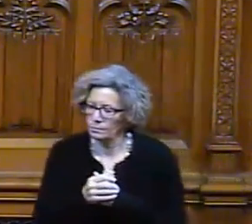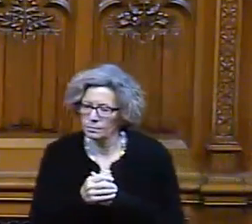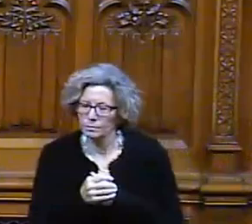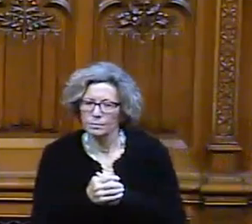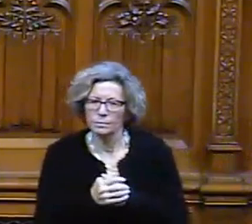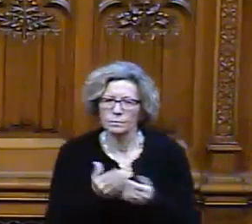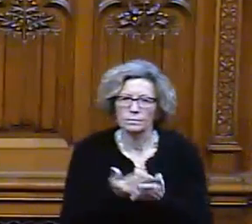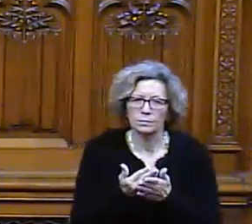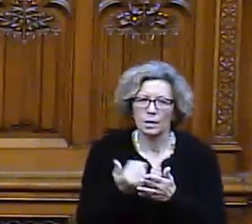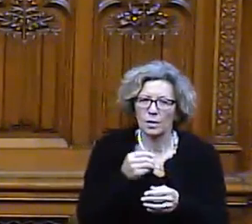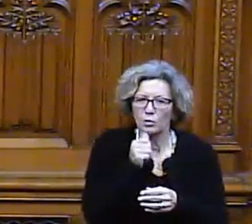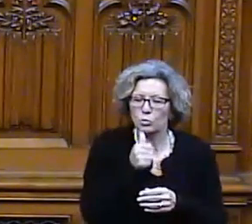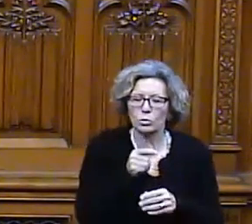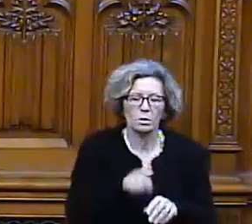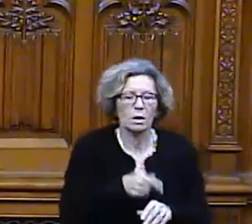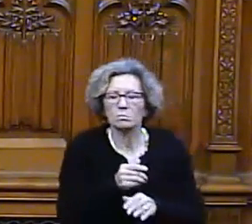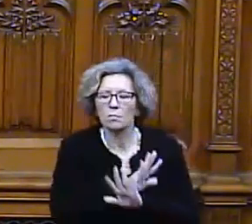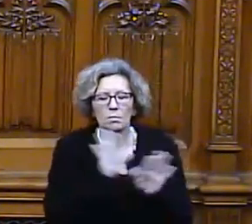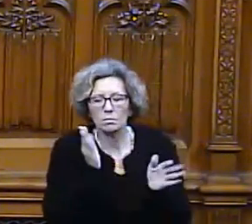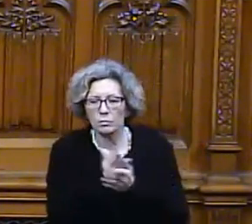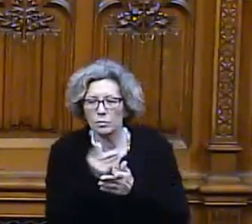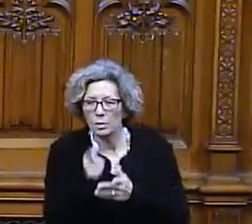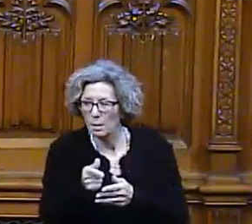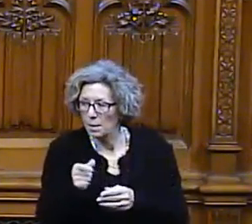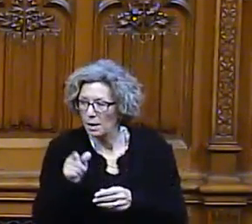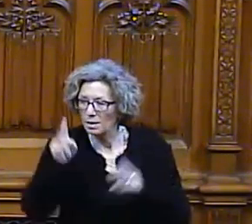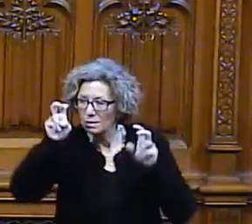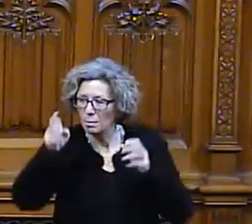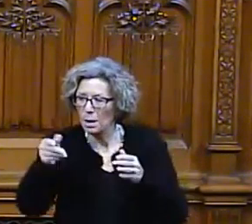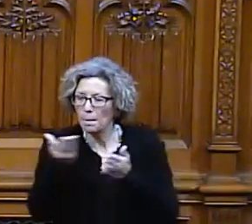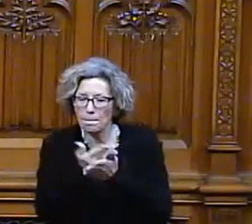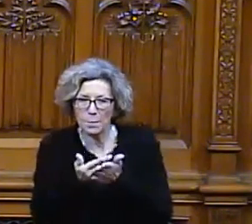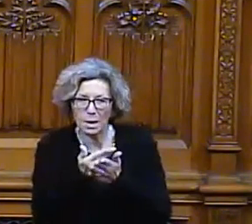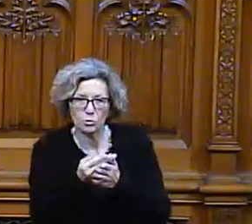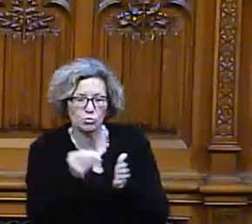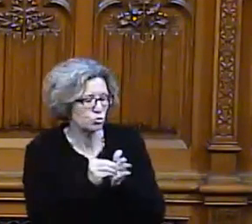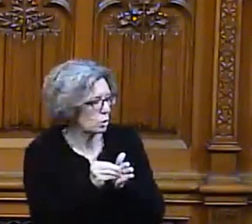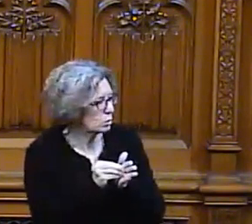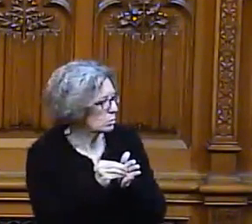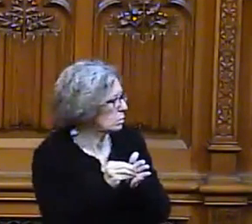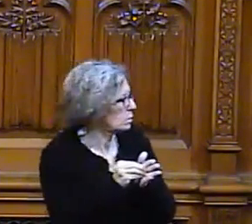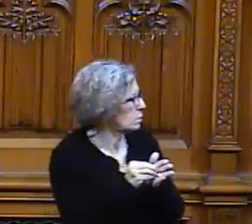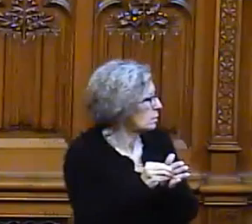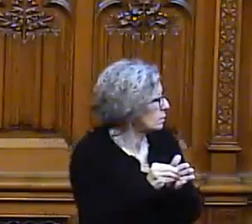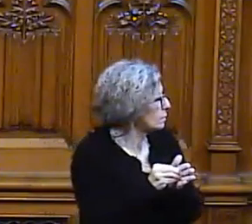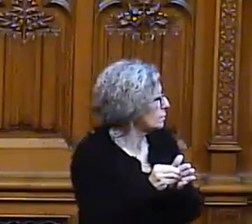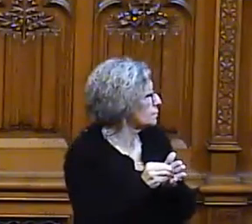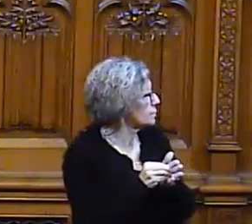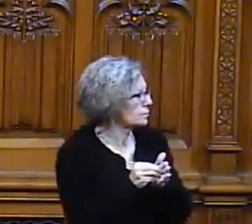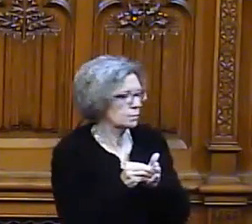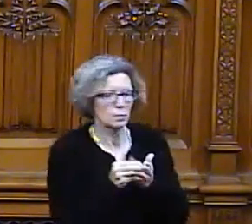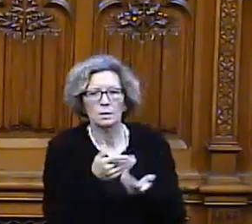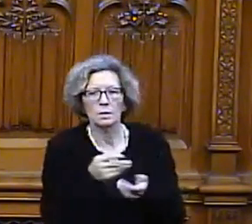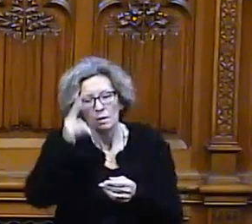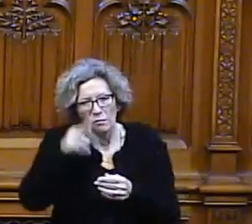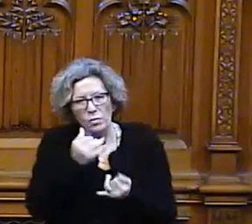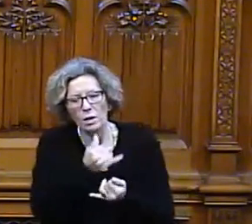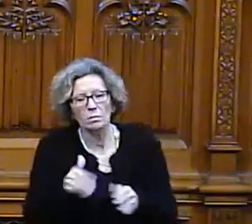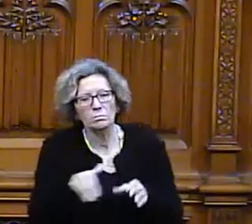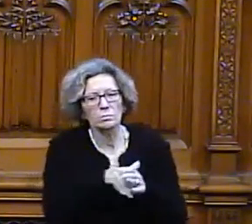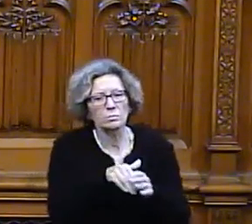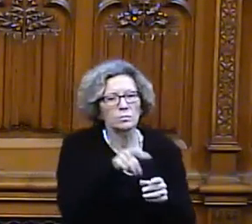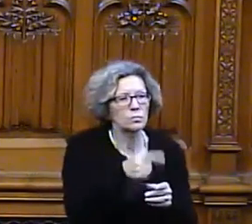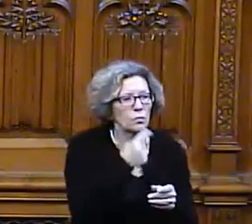Das war aber noch lang nicht alles, gerade beim Thema Bildung. Da steht zum Beispiel beim Bildungskapitel: Wien setzt sich ein,